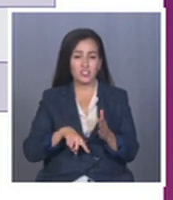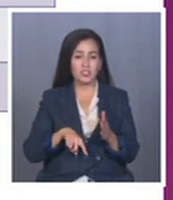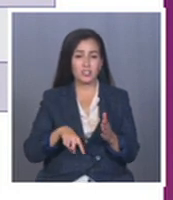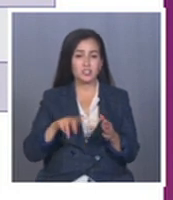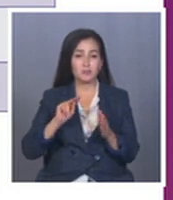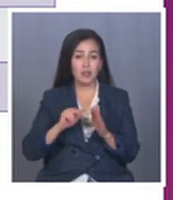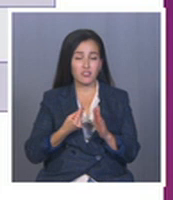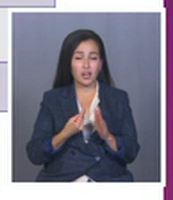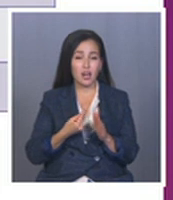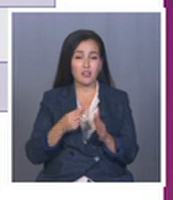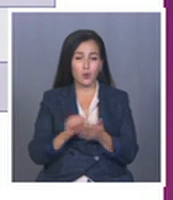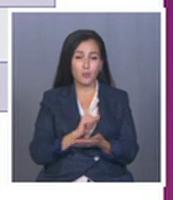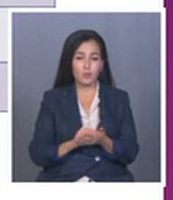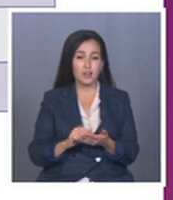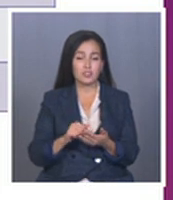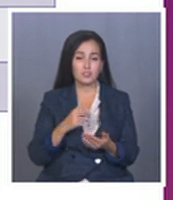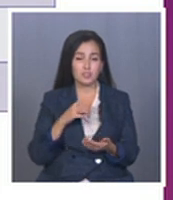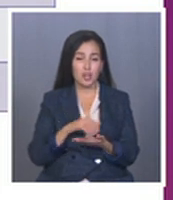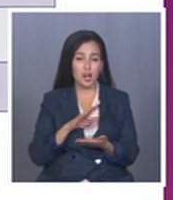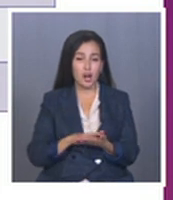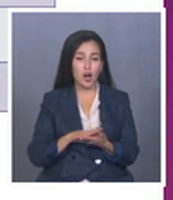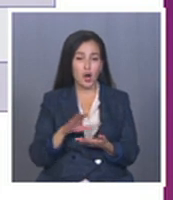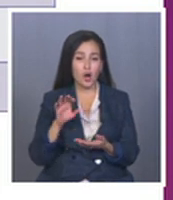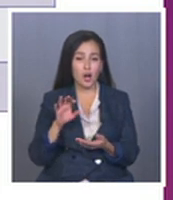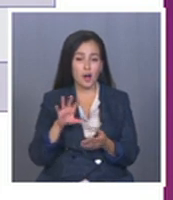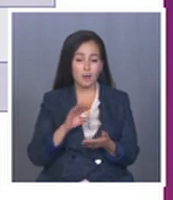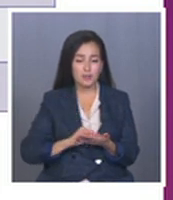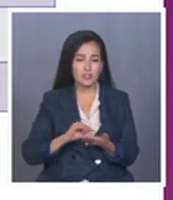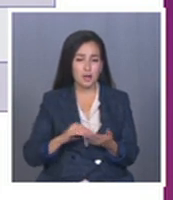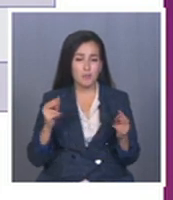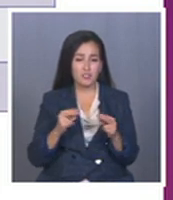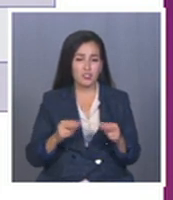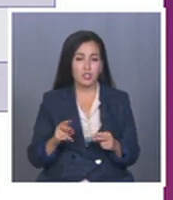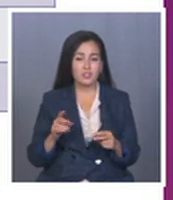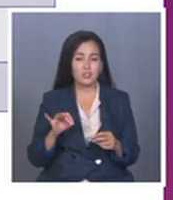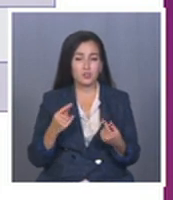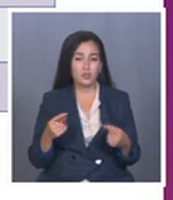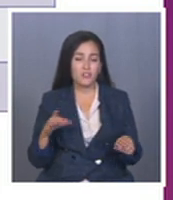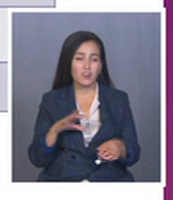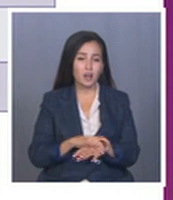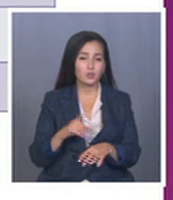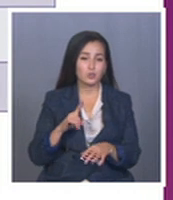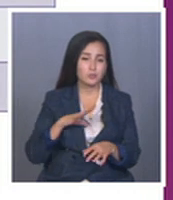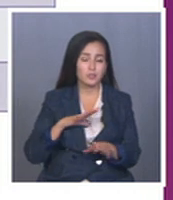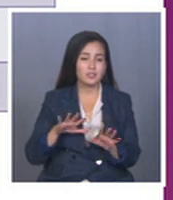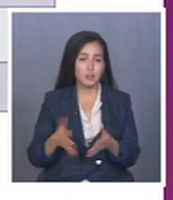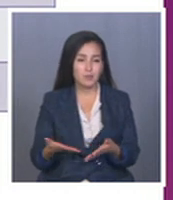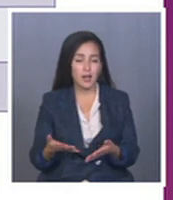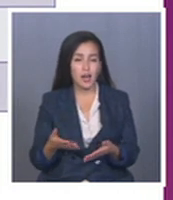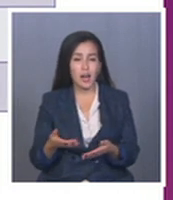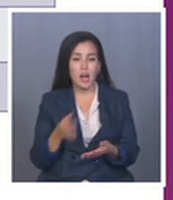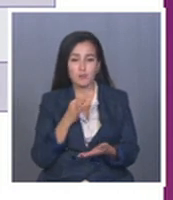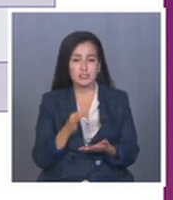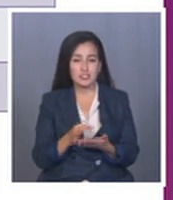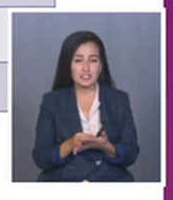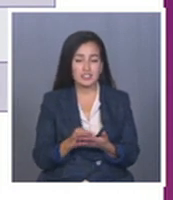Справка – документ, содержащий описание и подтверждение тех или иных фактов, событий. Объяснительная